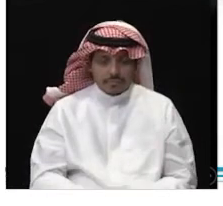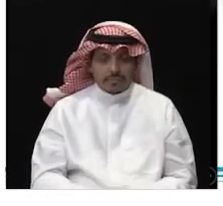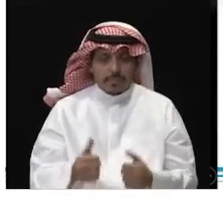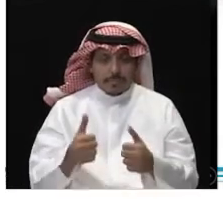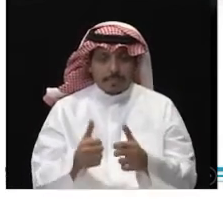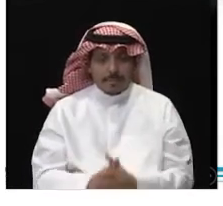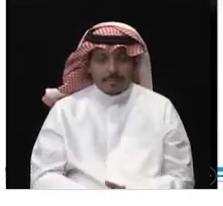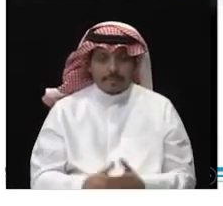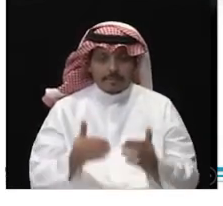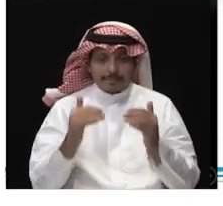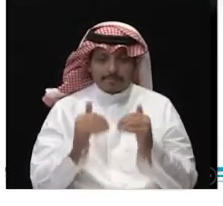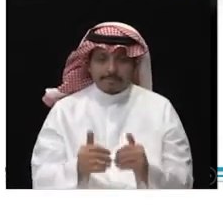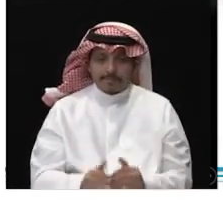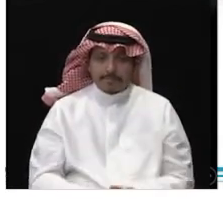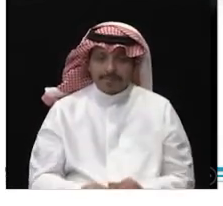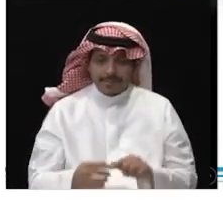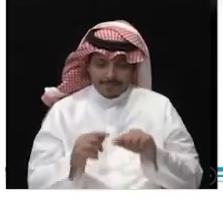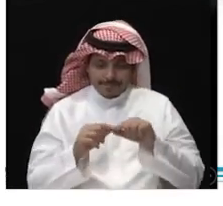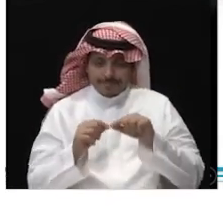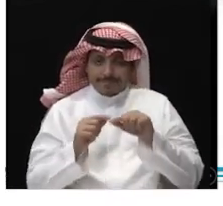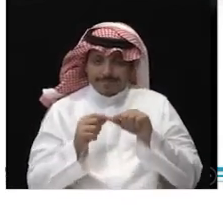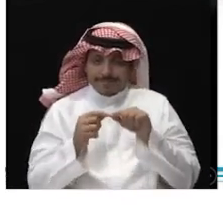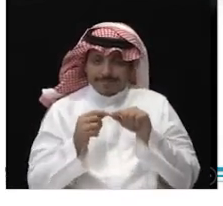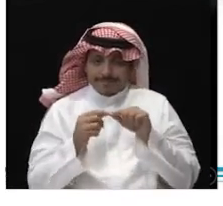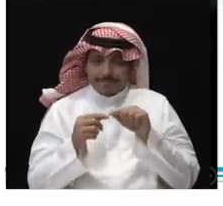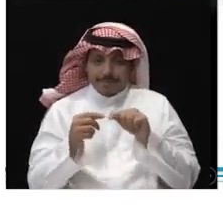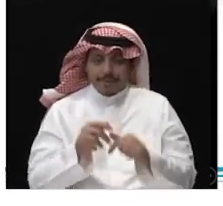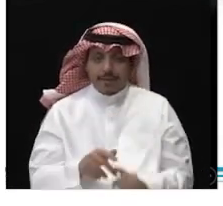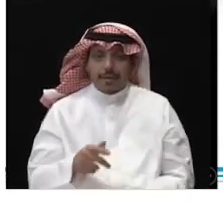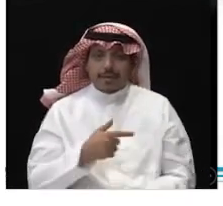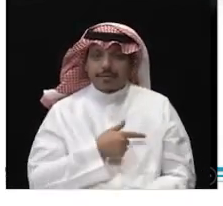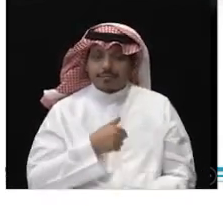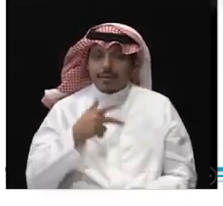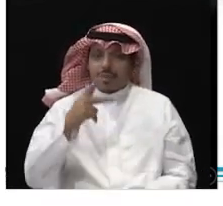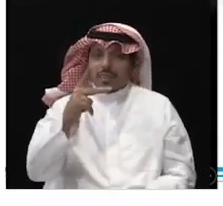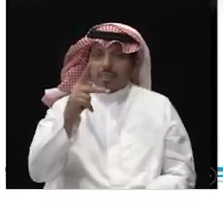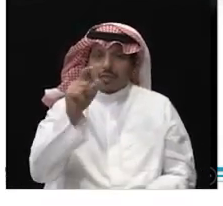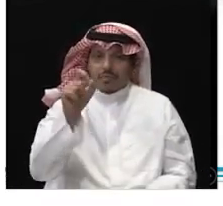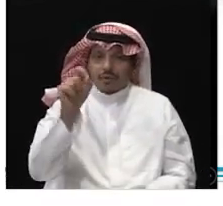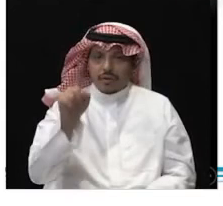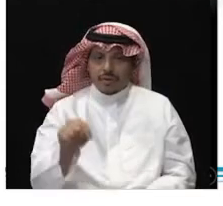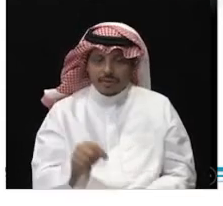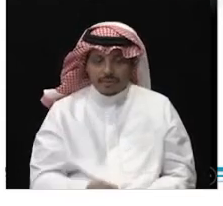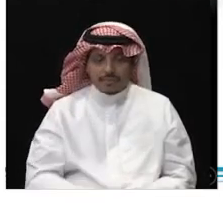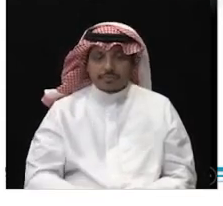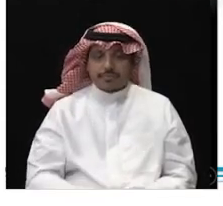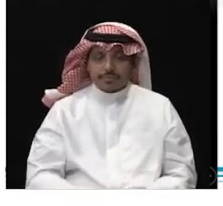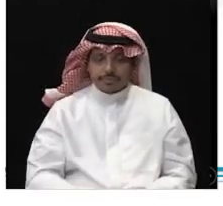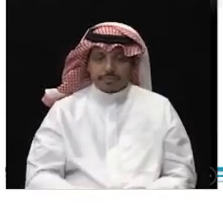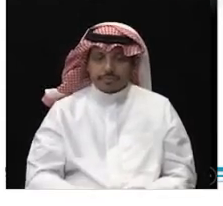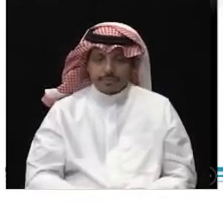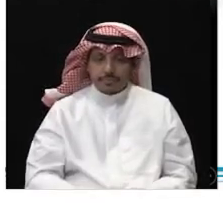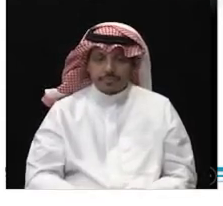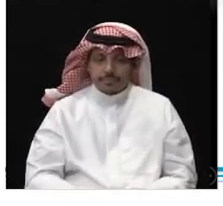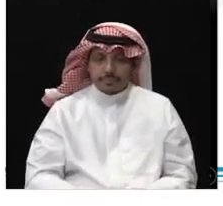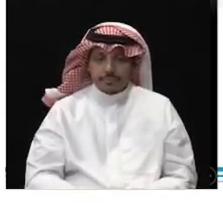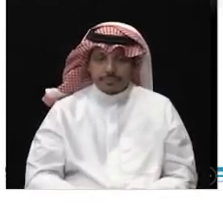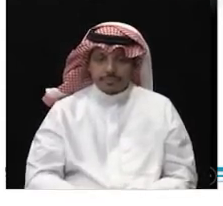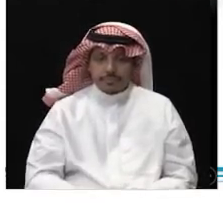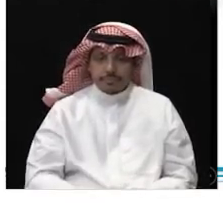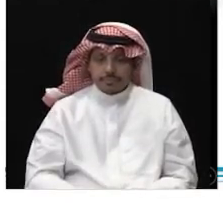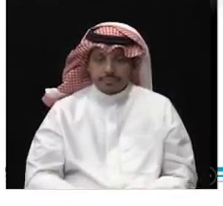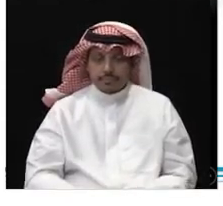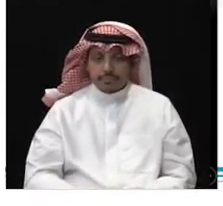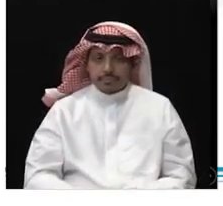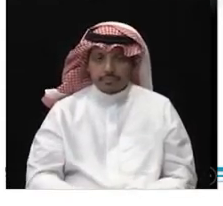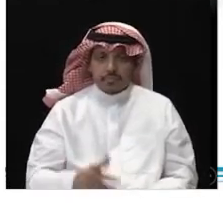أحسنتم. الصورة الثالثة صورة ظفر، أحسنتم، صورة ظفر.